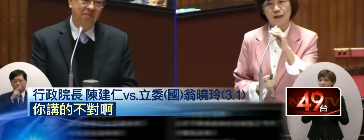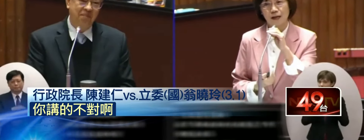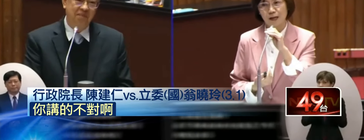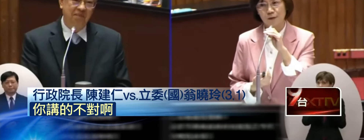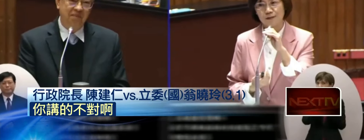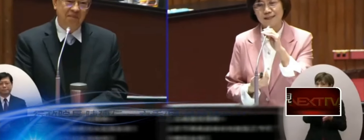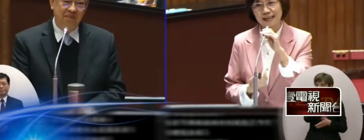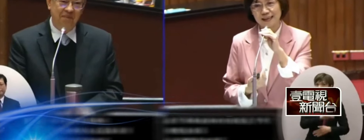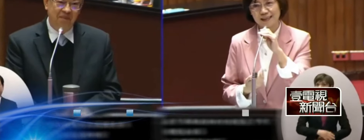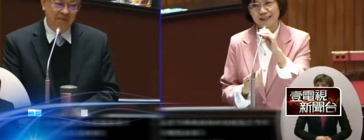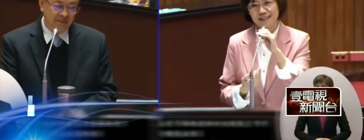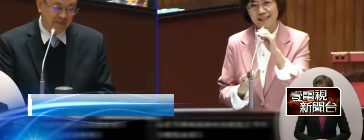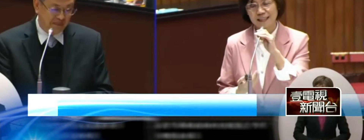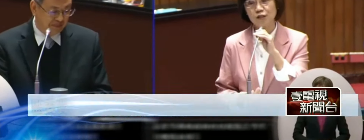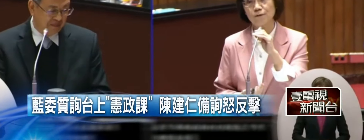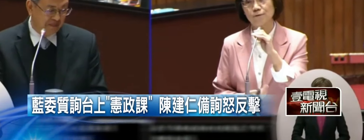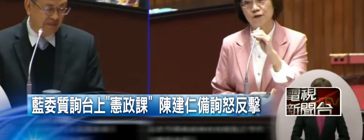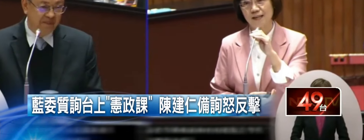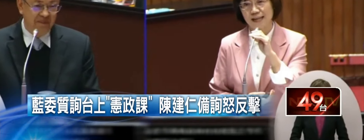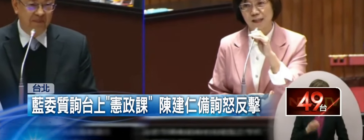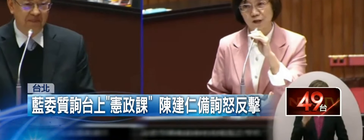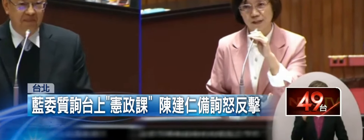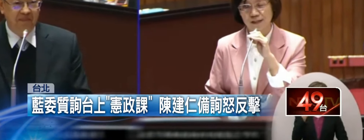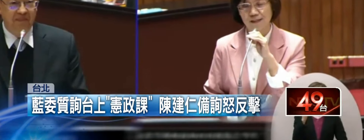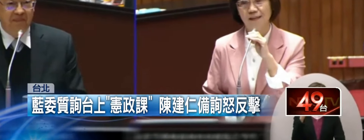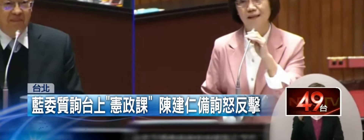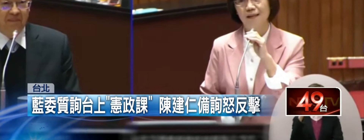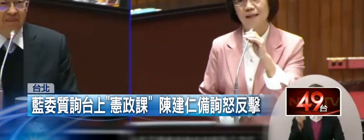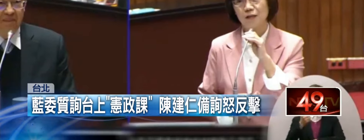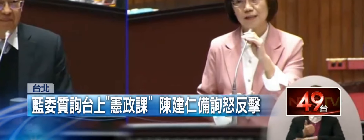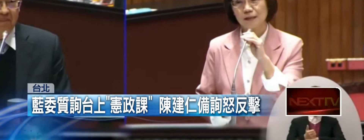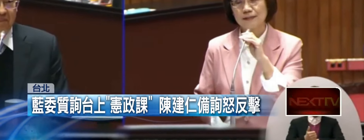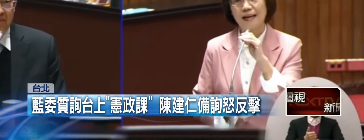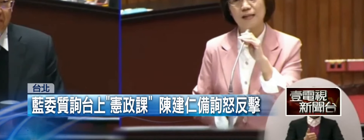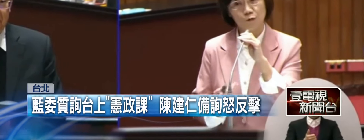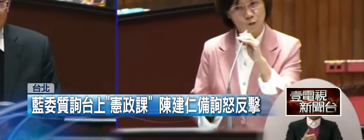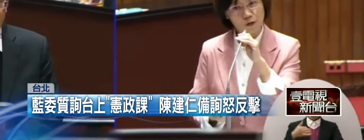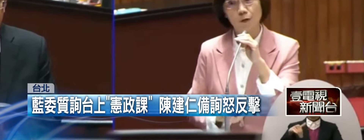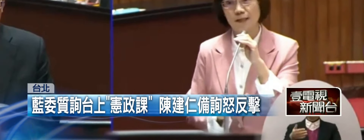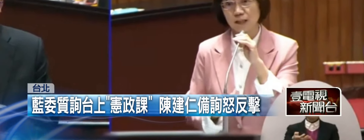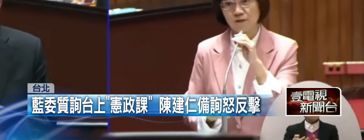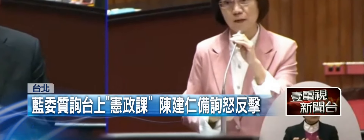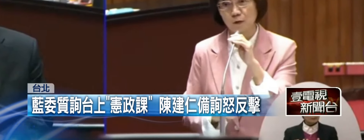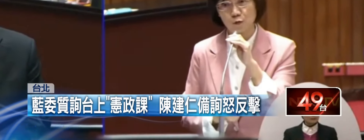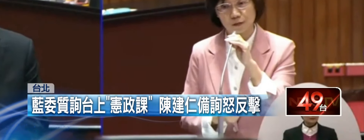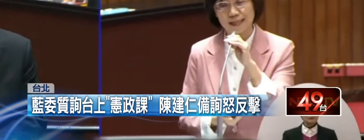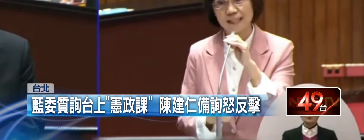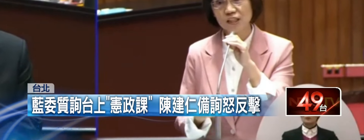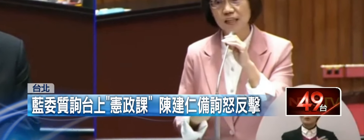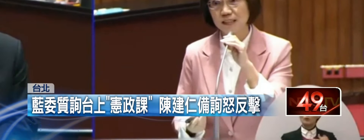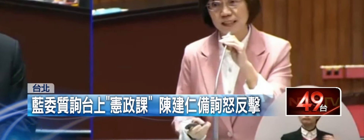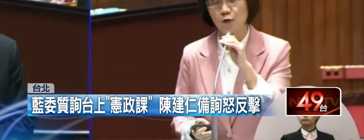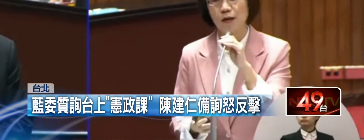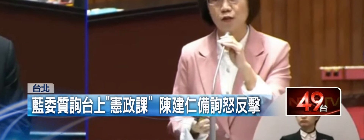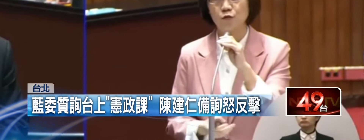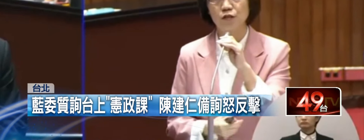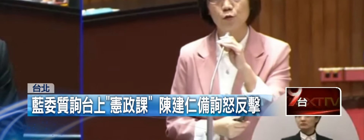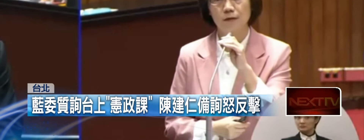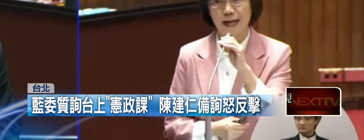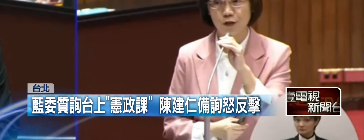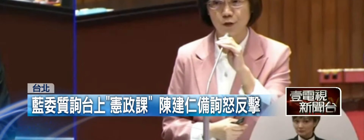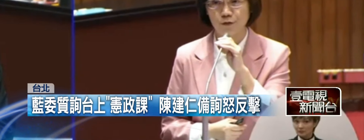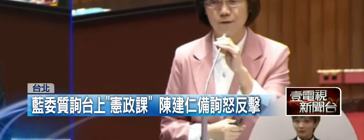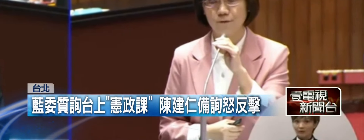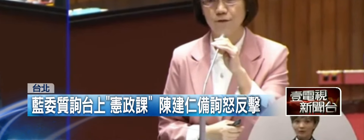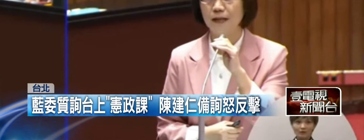台上帮院长上起宪政课，国民党新科立委翁小玲主张看守内阁不能推动重大政策，陈建仁